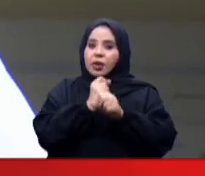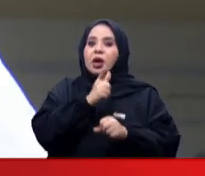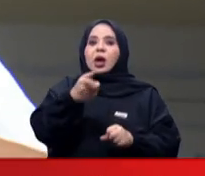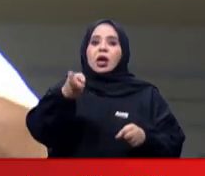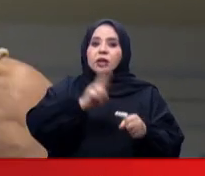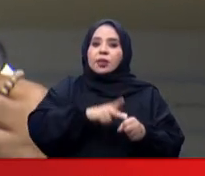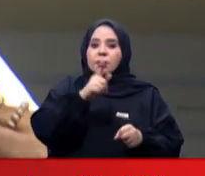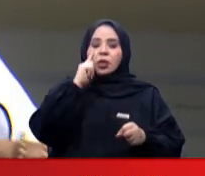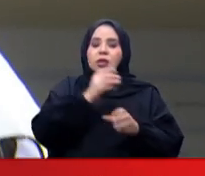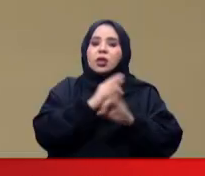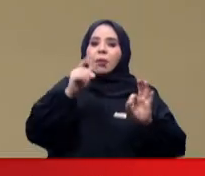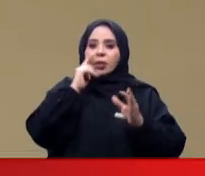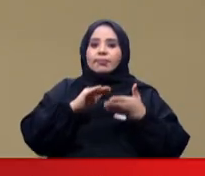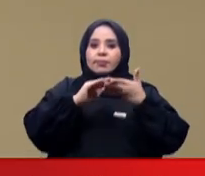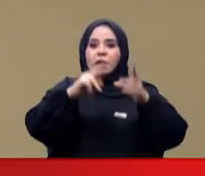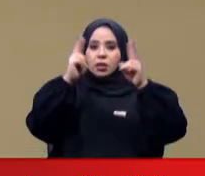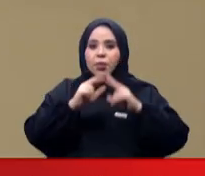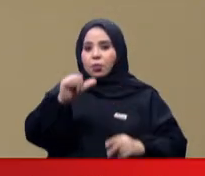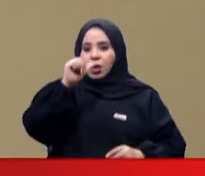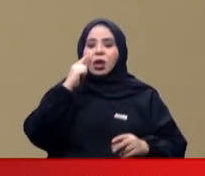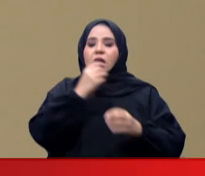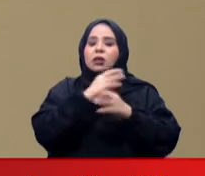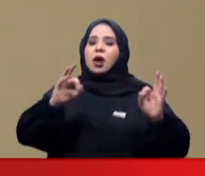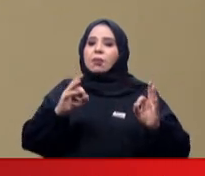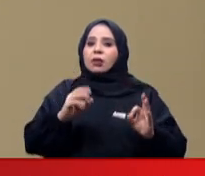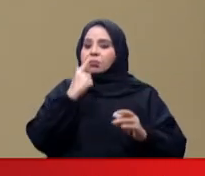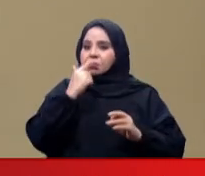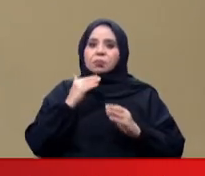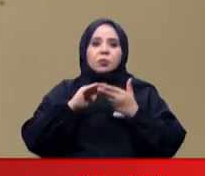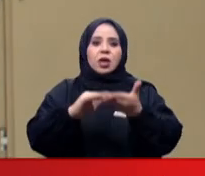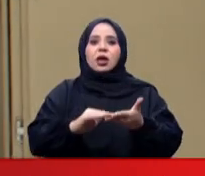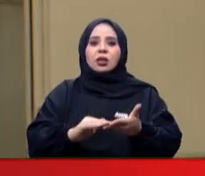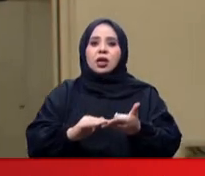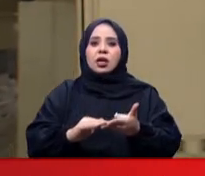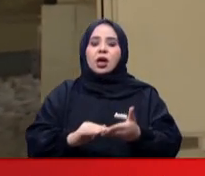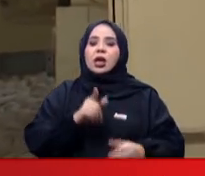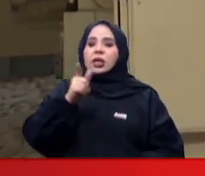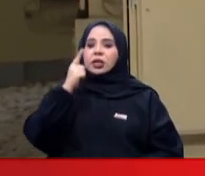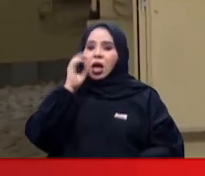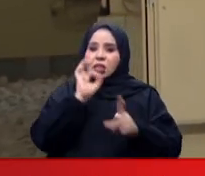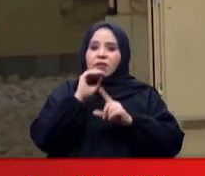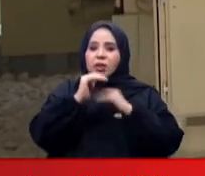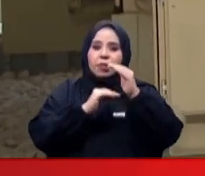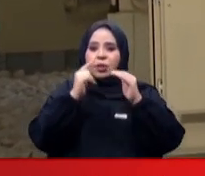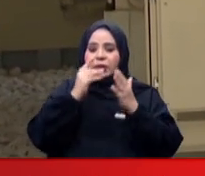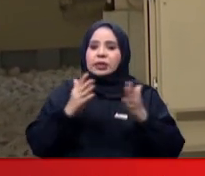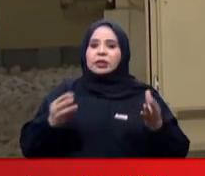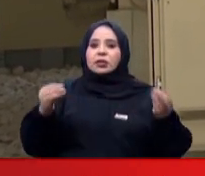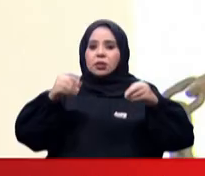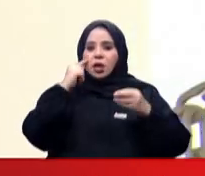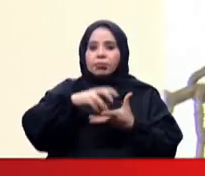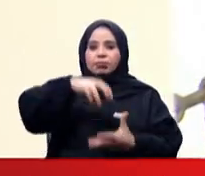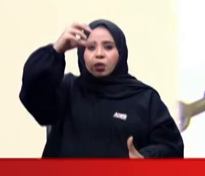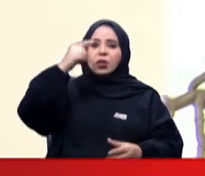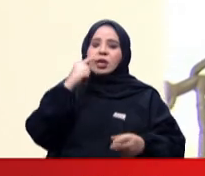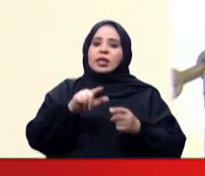وذلك لتوفير خدمتي الكهرباء والماء وتلبية الطلب المتنامي على استخداماتها لأغراض التنمية والتوسع العمراني